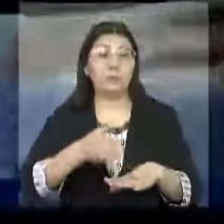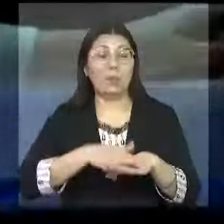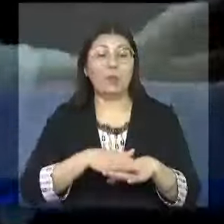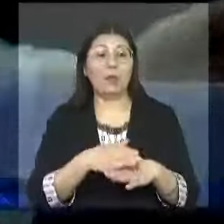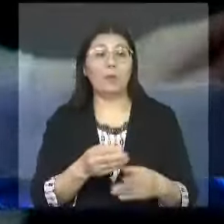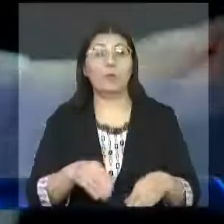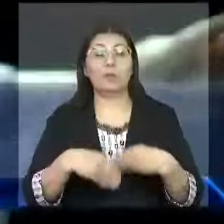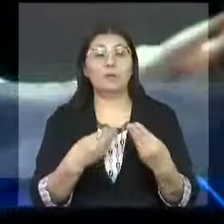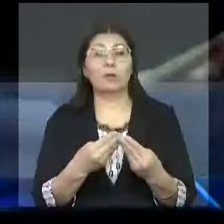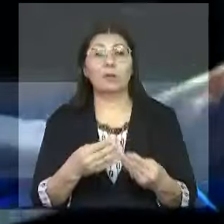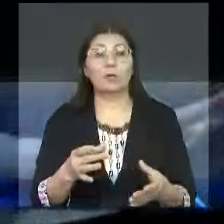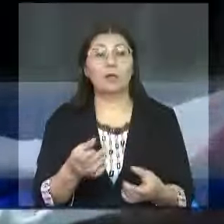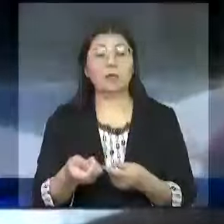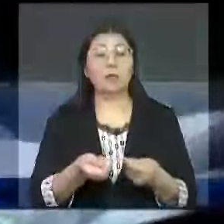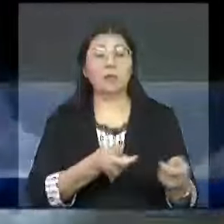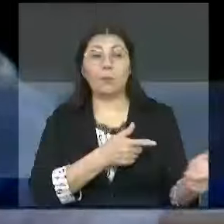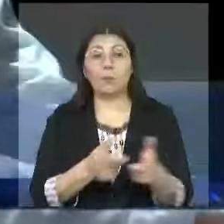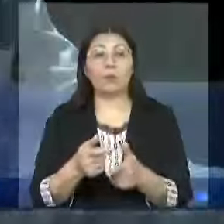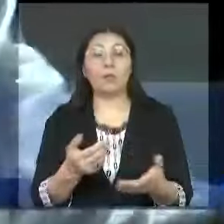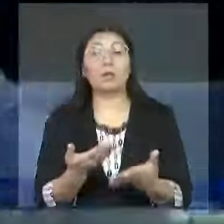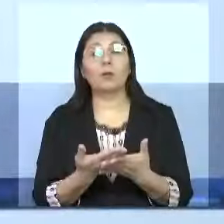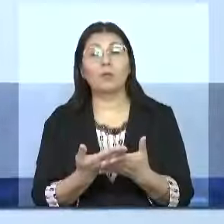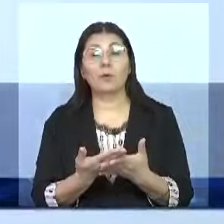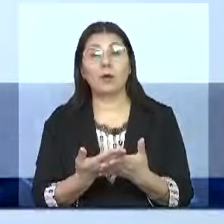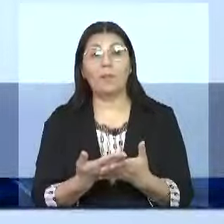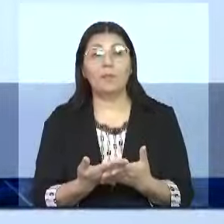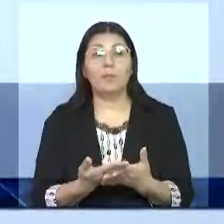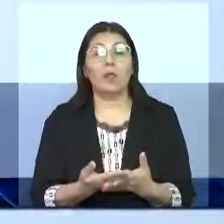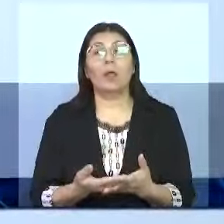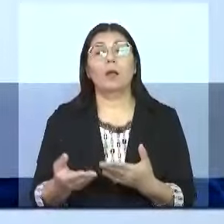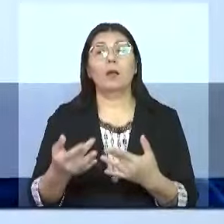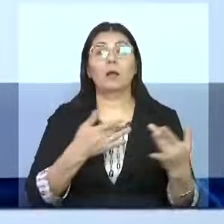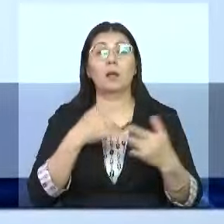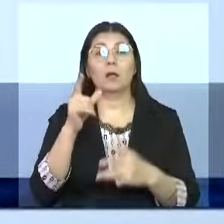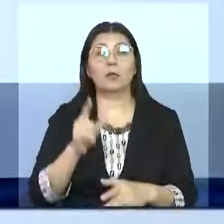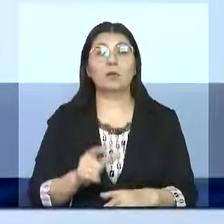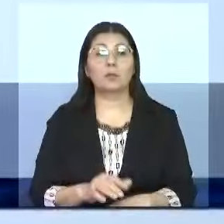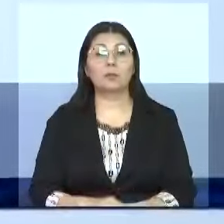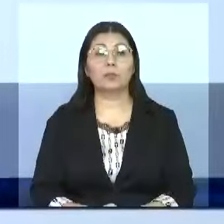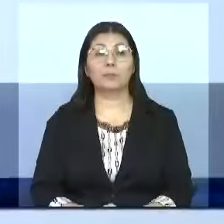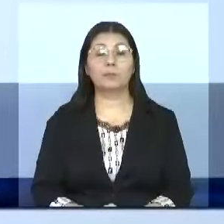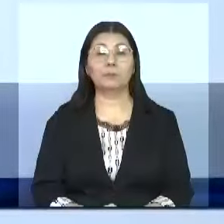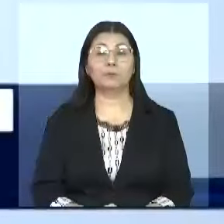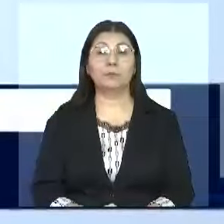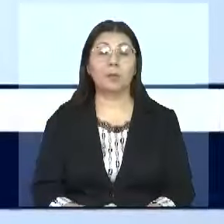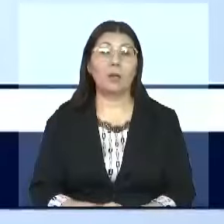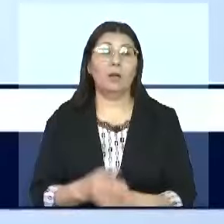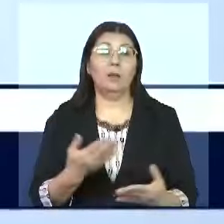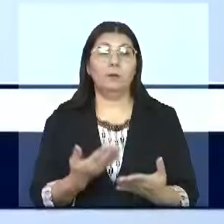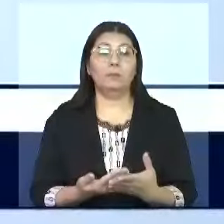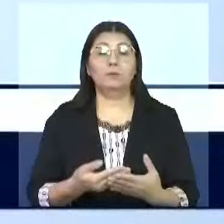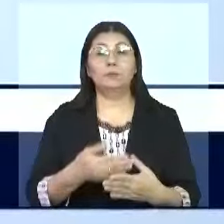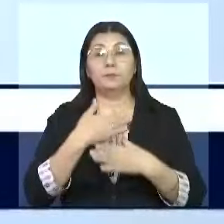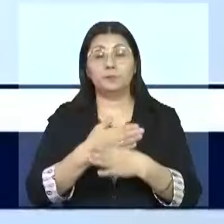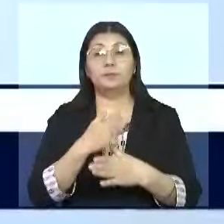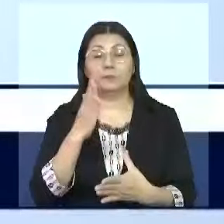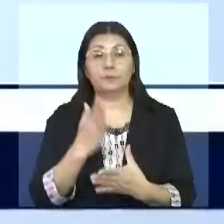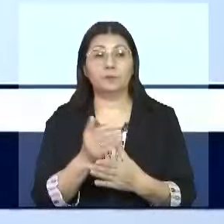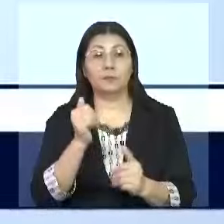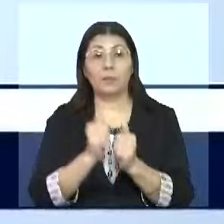распределение ролей подготовка актёров и подготовка к сдаче дипломной работе мугалим пьеса сна в пьесе мугалим Есть момент когда